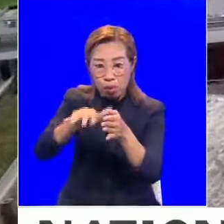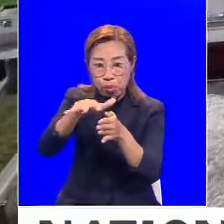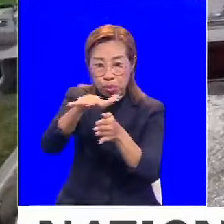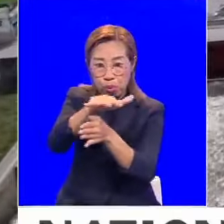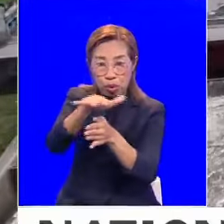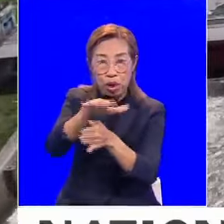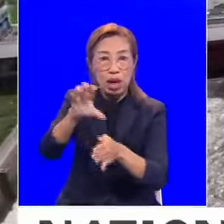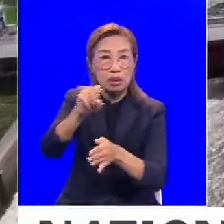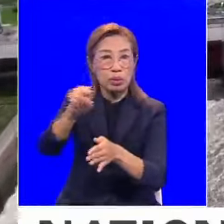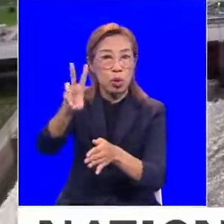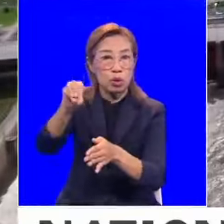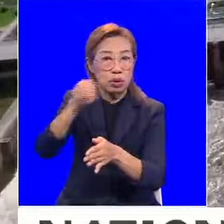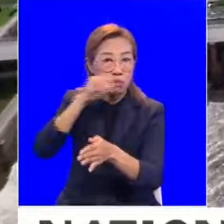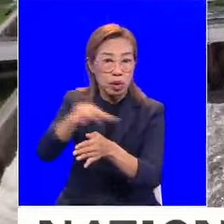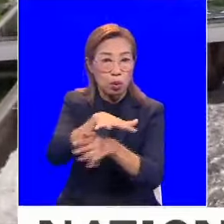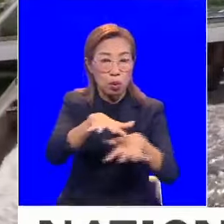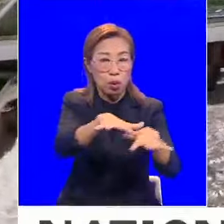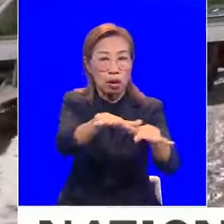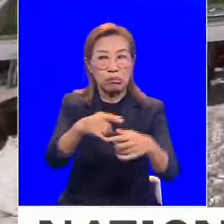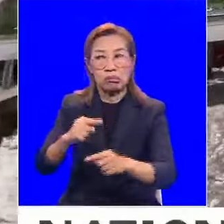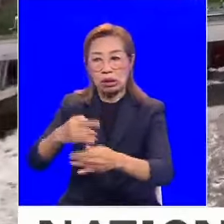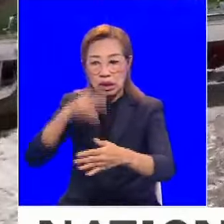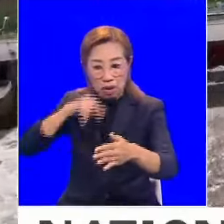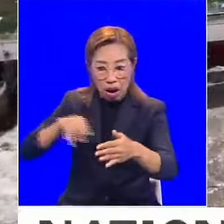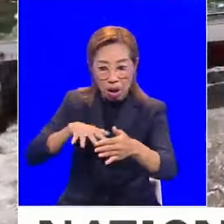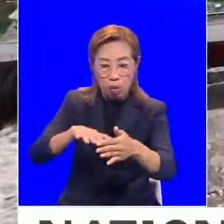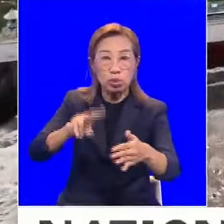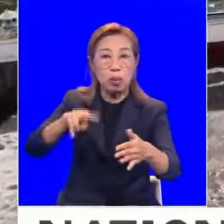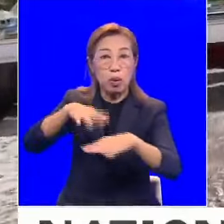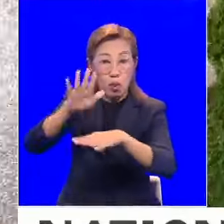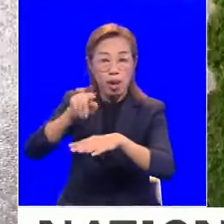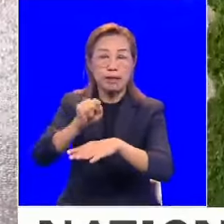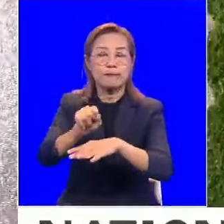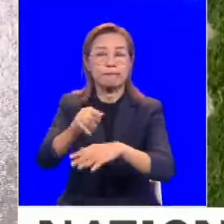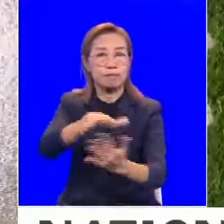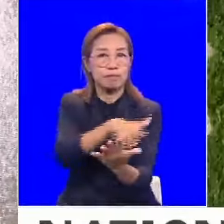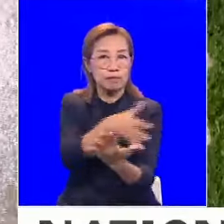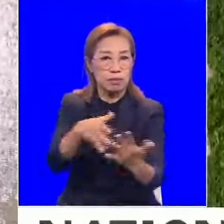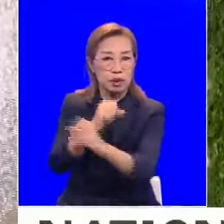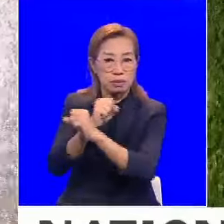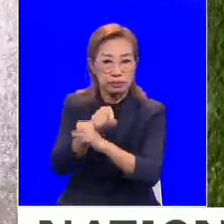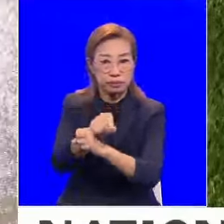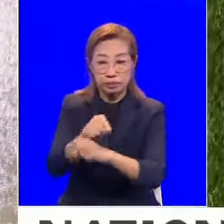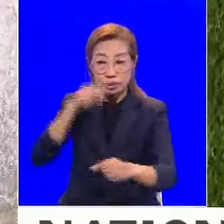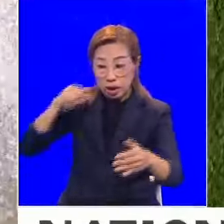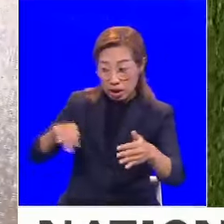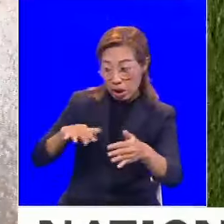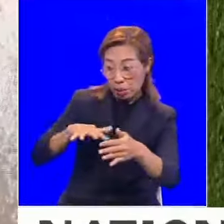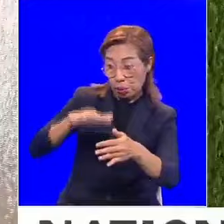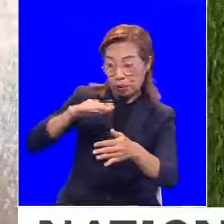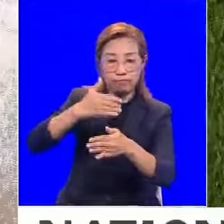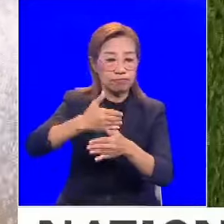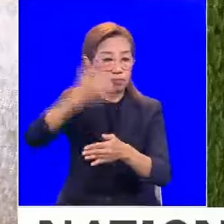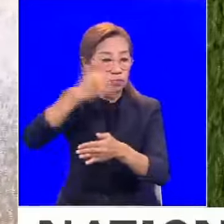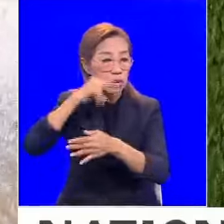ท่วมในพื้นที่ชุมชนอันนี้ 2,000กว่านะและเพื่อเป็นการเตรียมพร้อมกับสถานการณ์ครับที่เขาจะระบายน้ำมาแบบนี้มันอาจจะไปส่ง